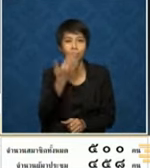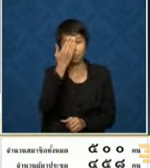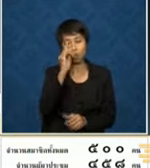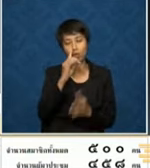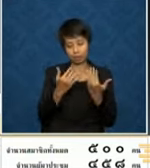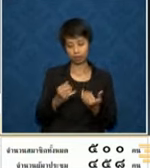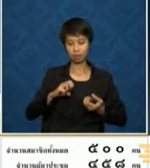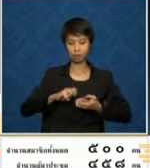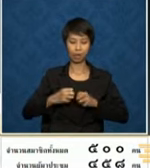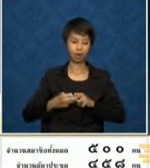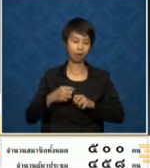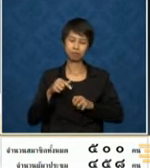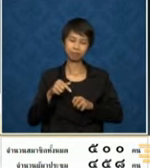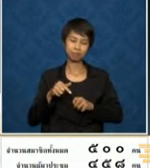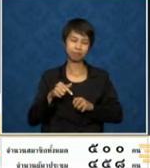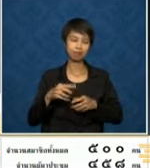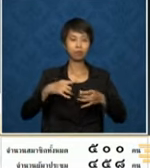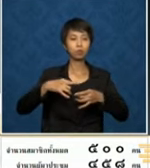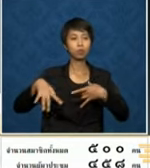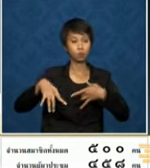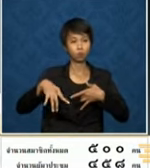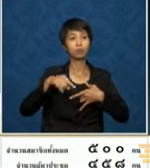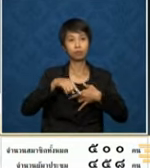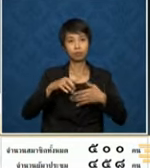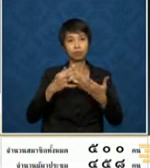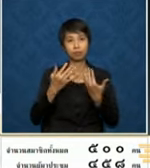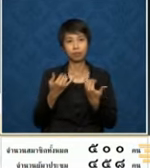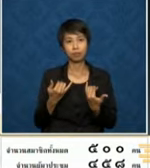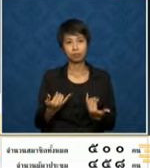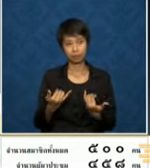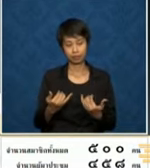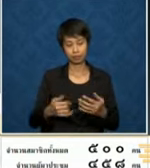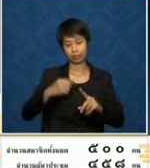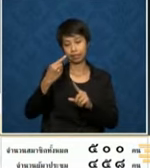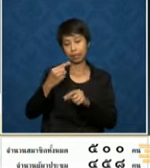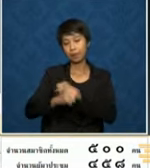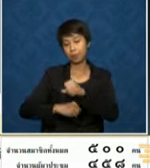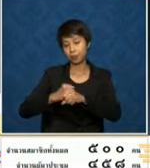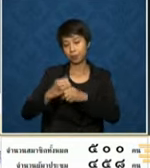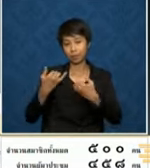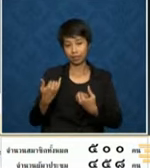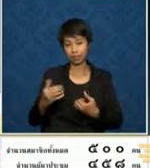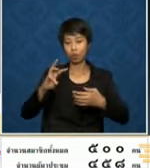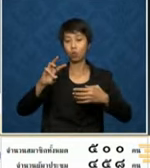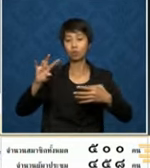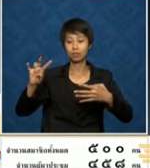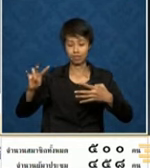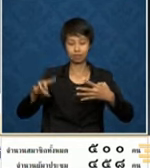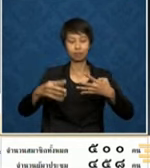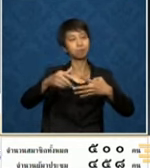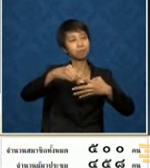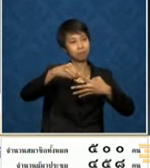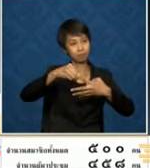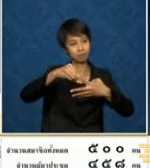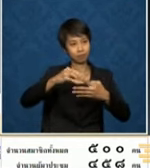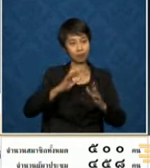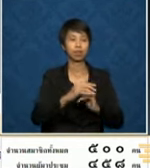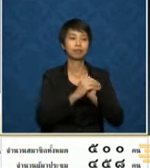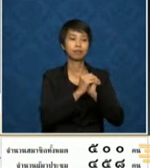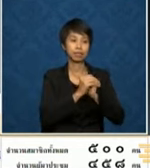ที่เรากำลังเผชิญอยู่ในทุกวันนี้นะคะทุกวันนี้นะคะเดือนไตรมาสแรกเนี่ยของเดือนของปี67เนี่ยนะคะประเทศจี